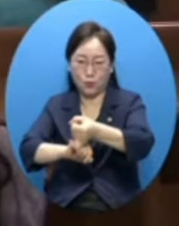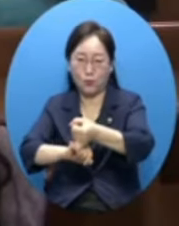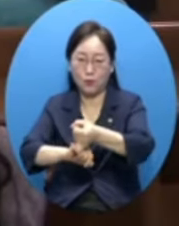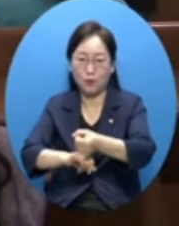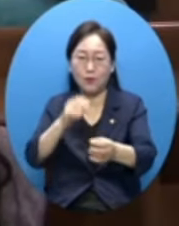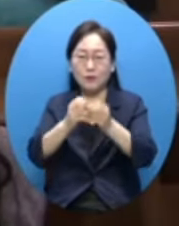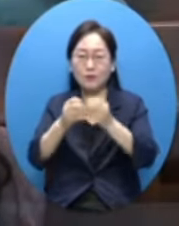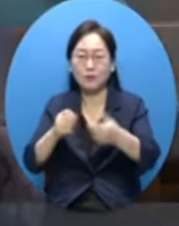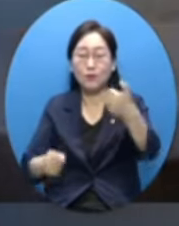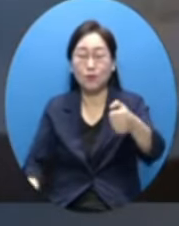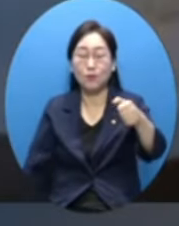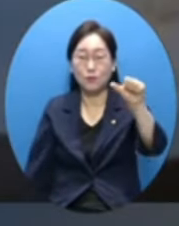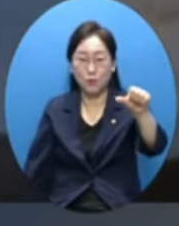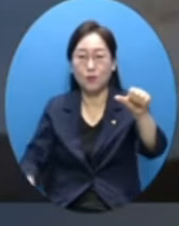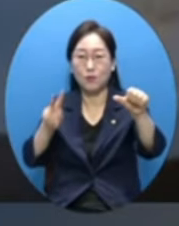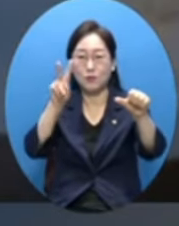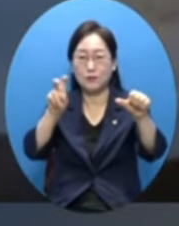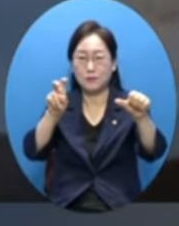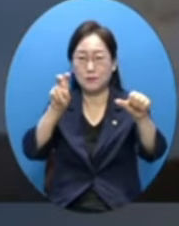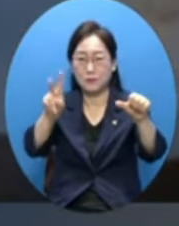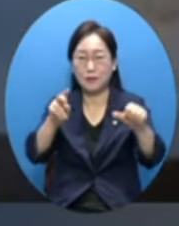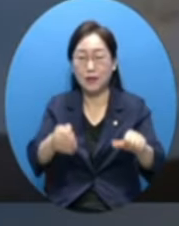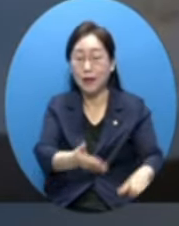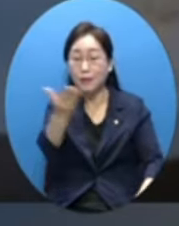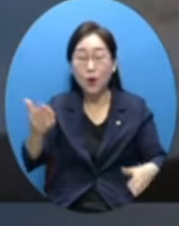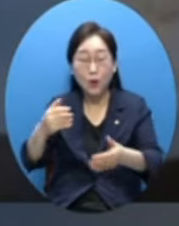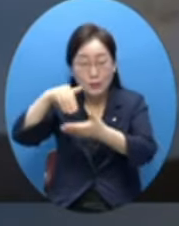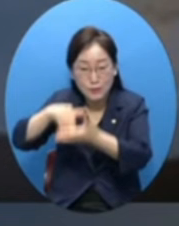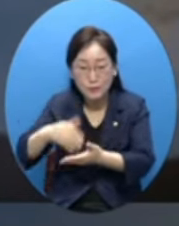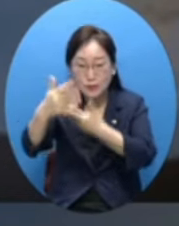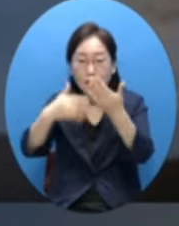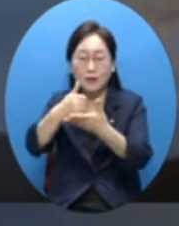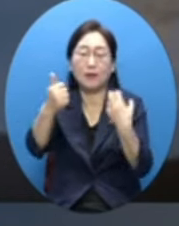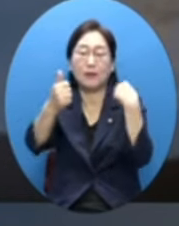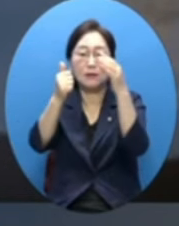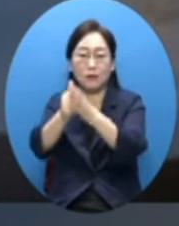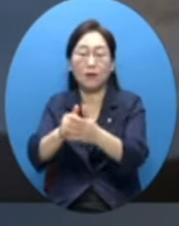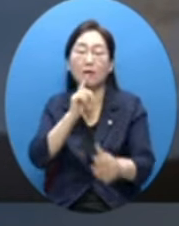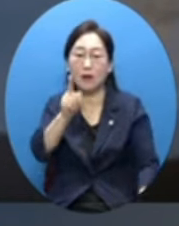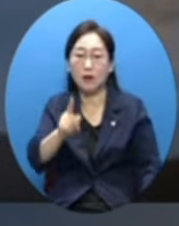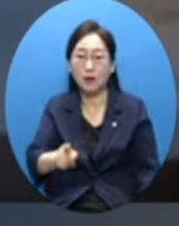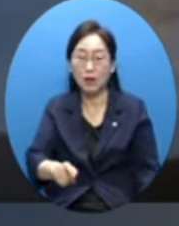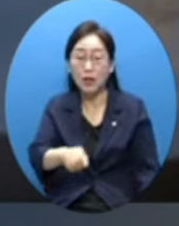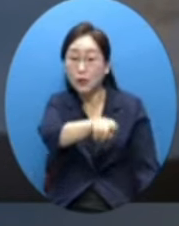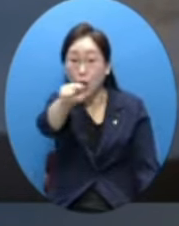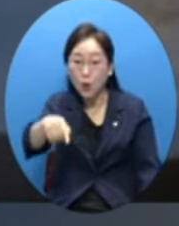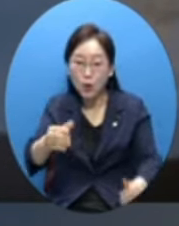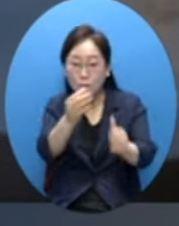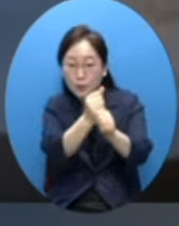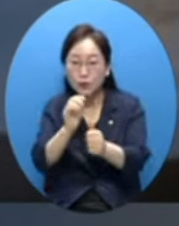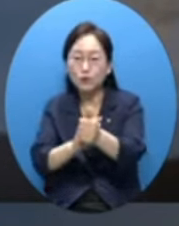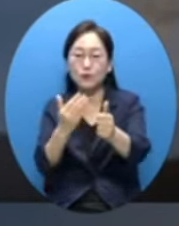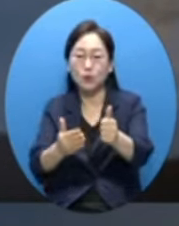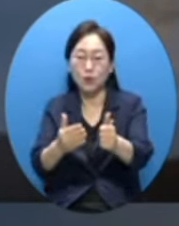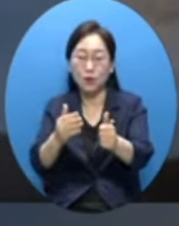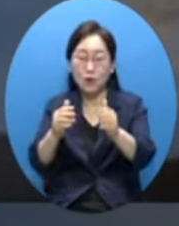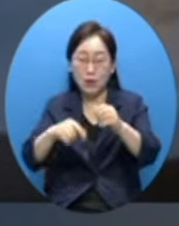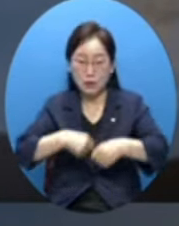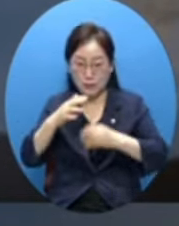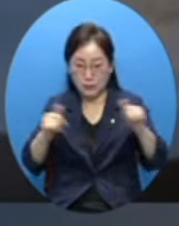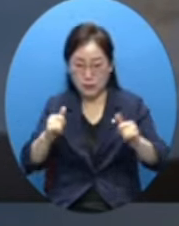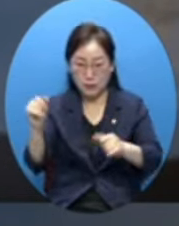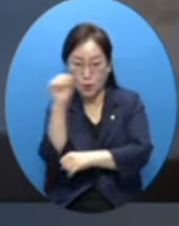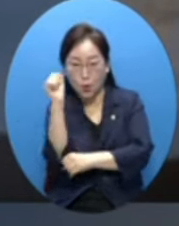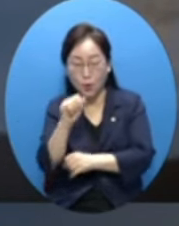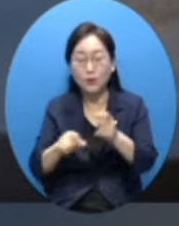시편 55편 22절 말씀합니다 내을 여호와 맡 그가 너를 붙드시고 의인의 요을 영히